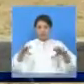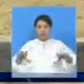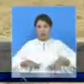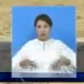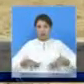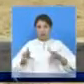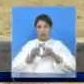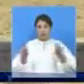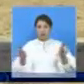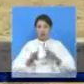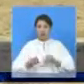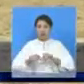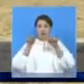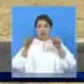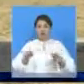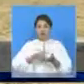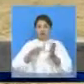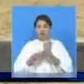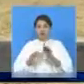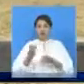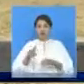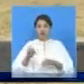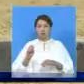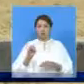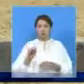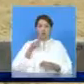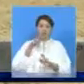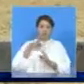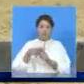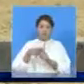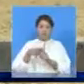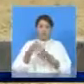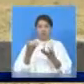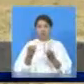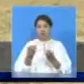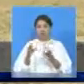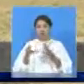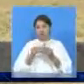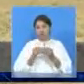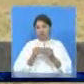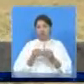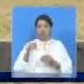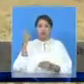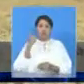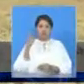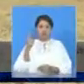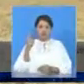конюшню, открыть отделение кокпар. И плюс здесь еще совместно какое-то